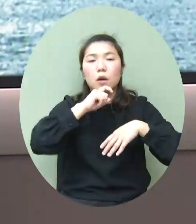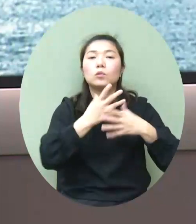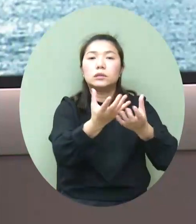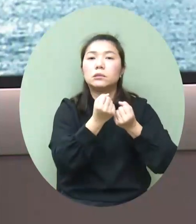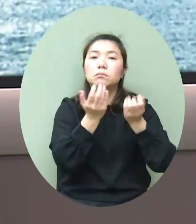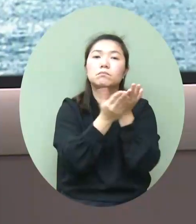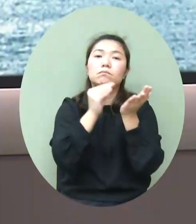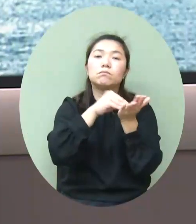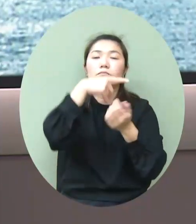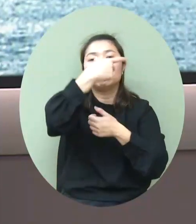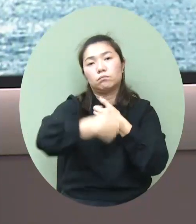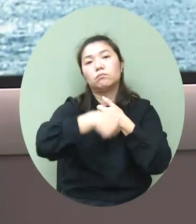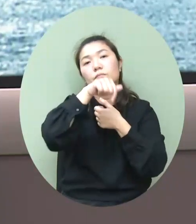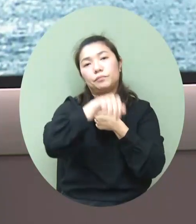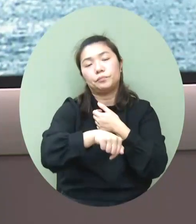划